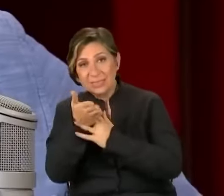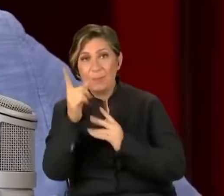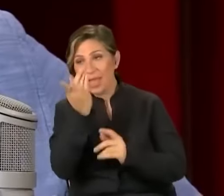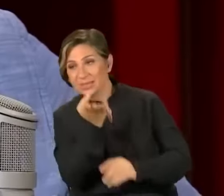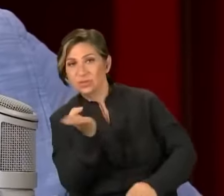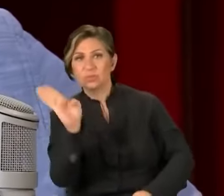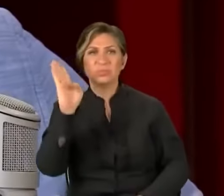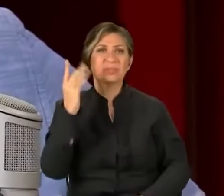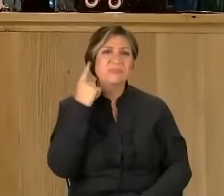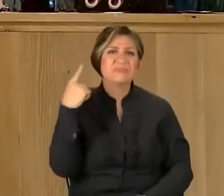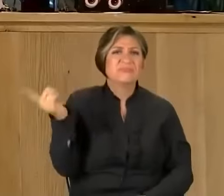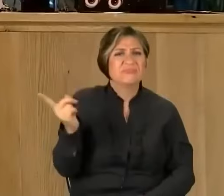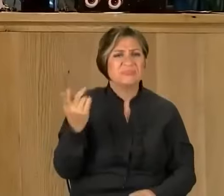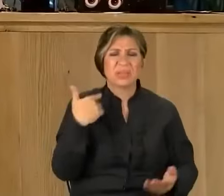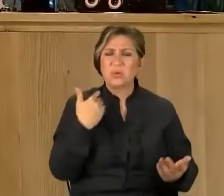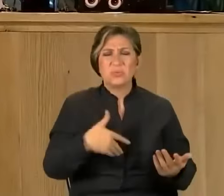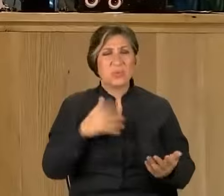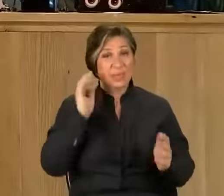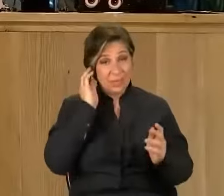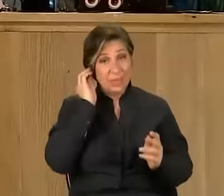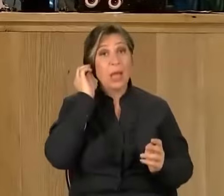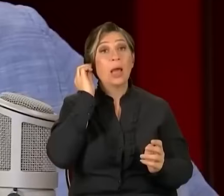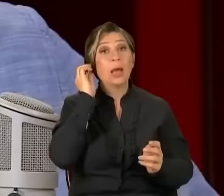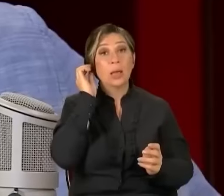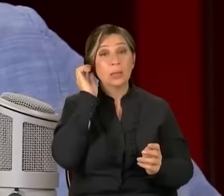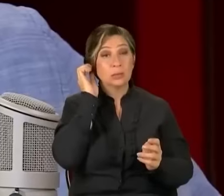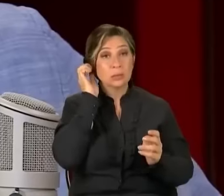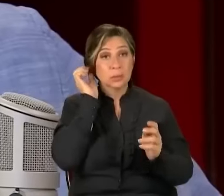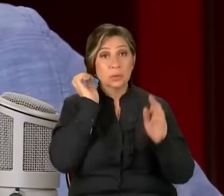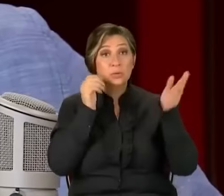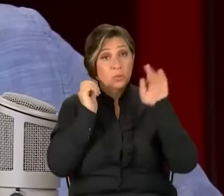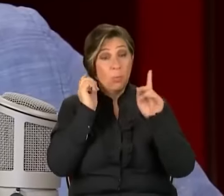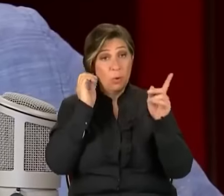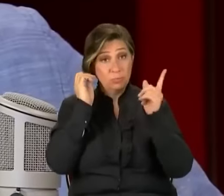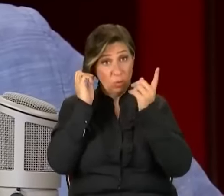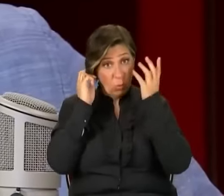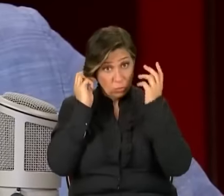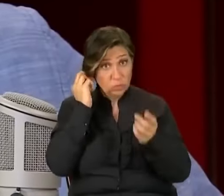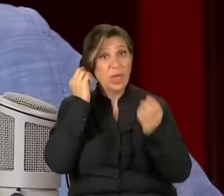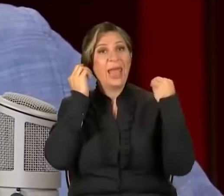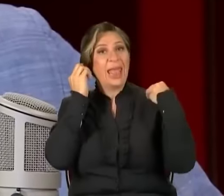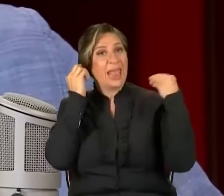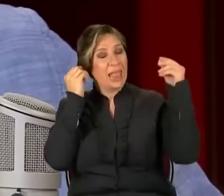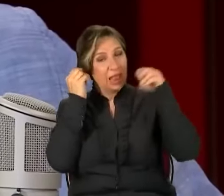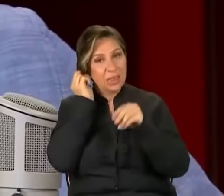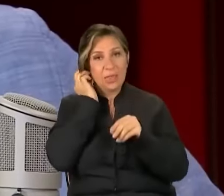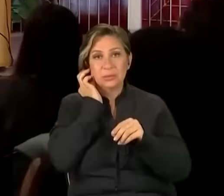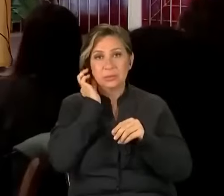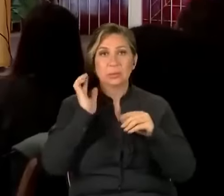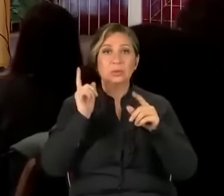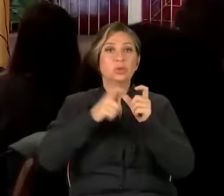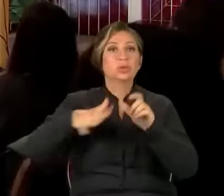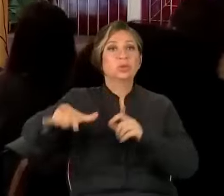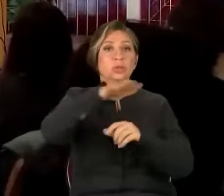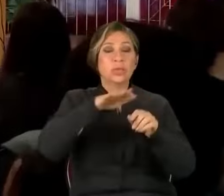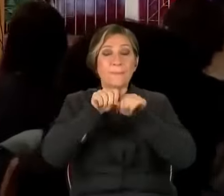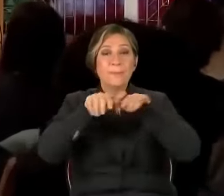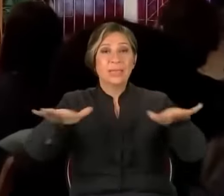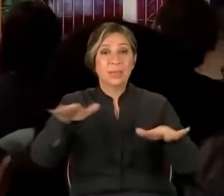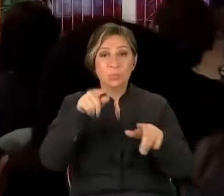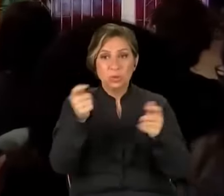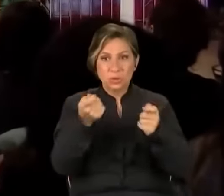yerden çıkmıştı. Yani hiç oralı bile olmamıştık. Sonra böyle bir şey olduğu zaman yeniden sosyal platformda bu